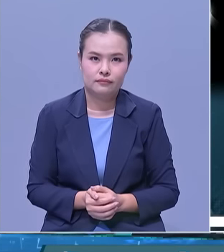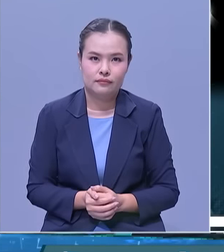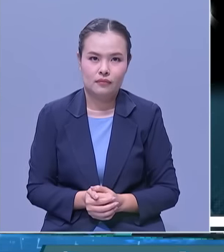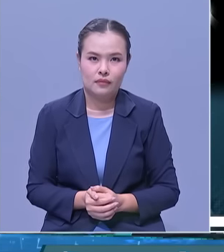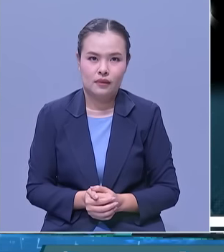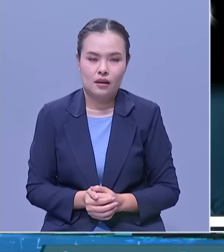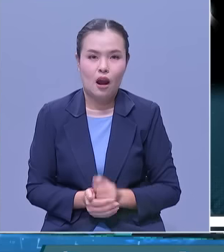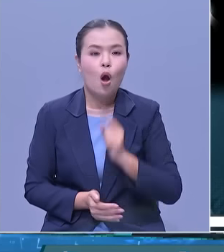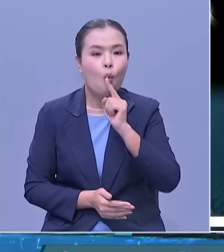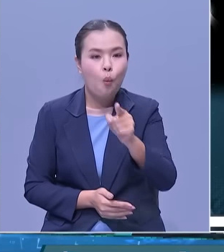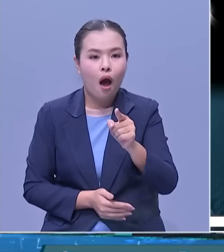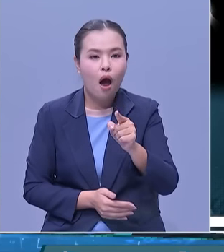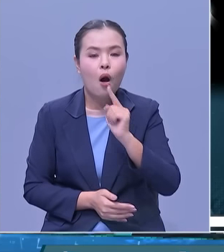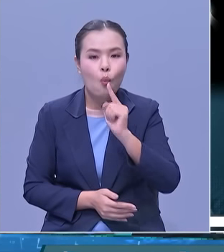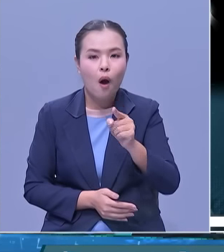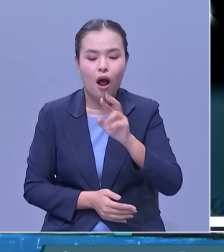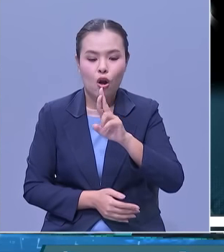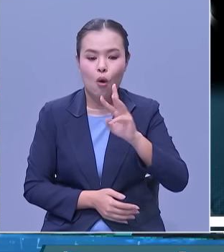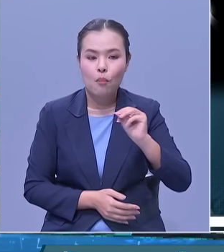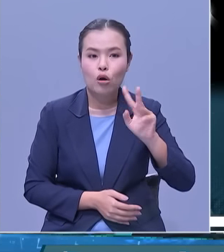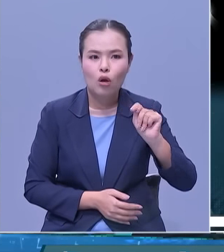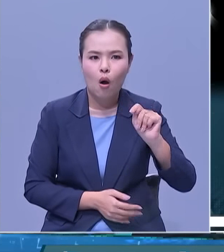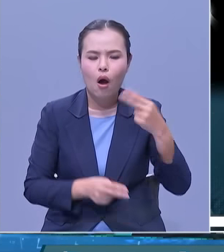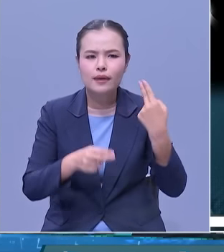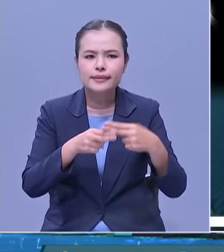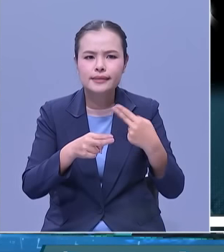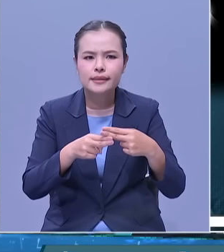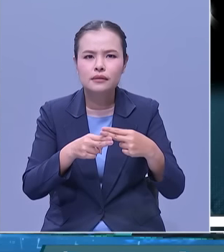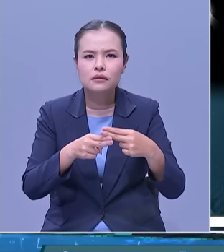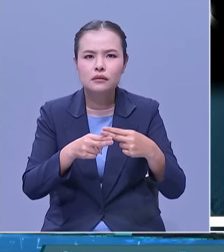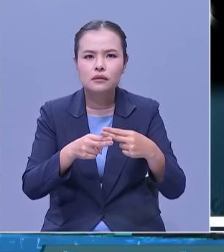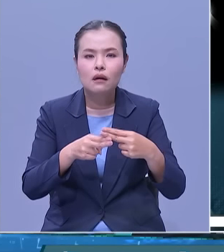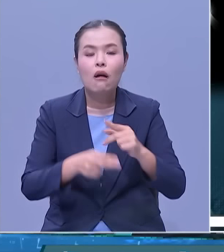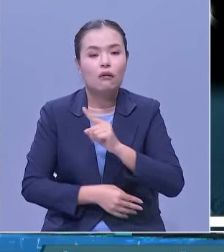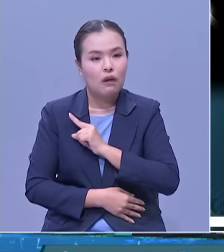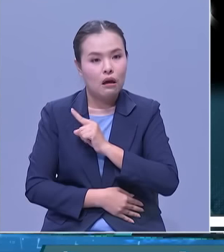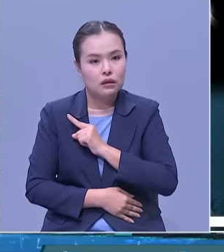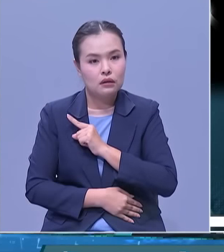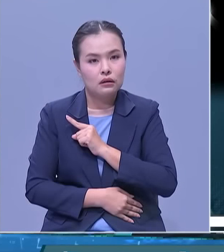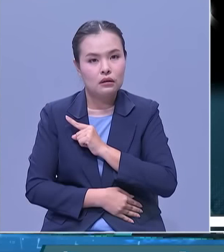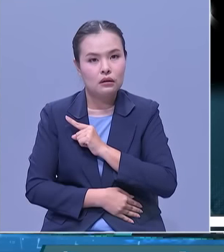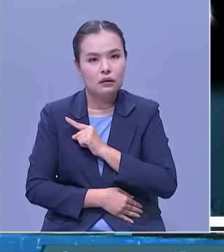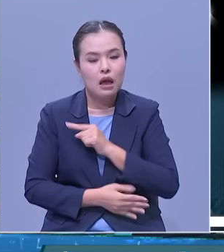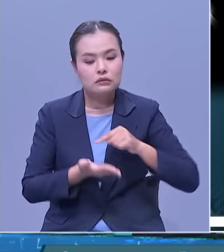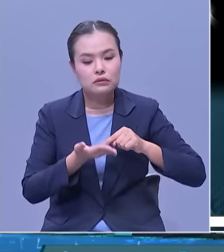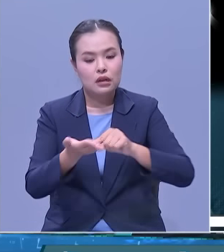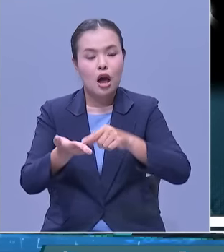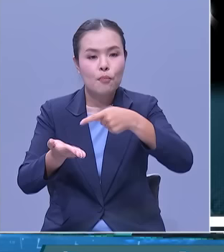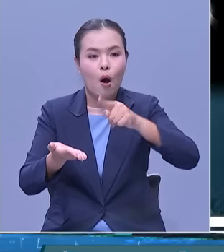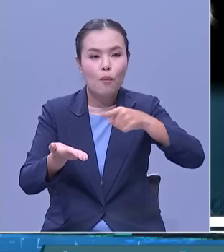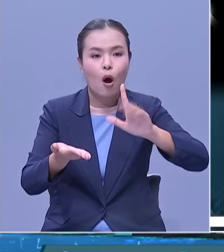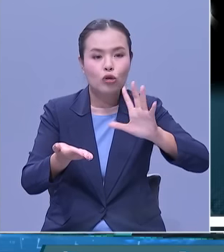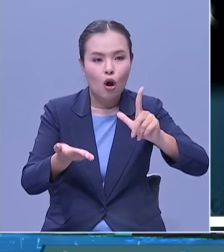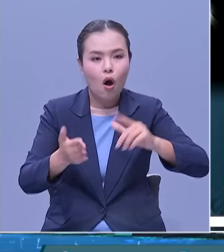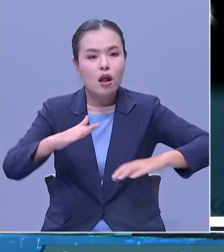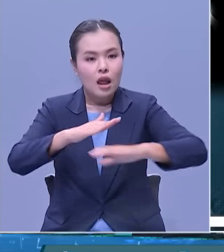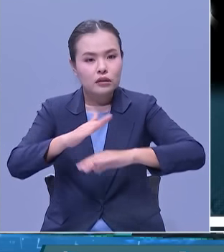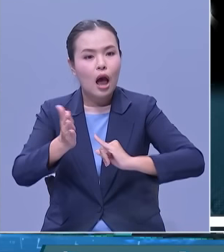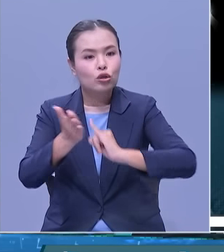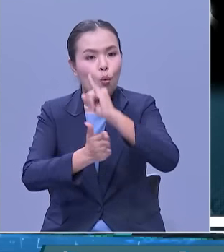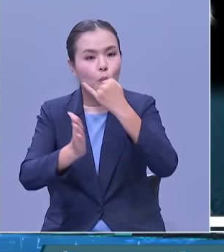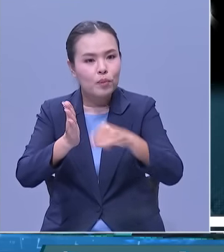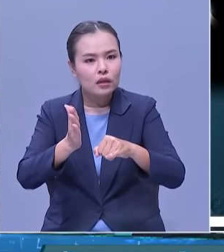วหาคนเป็นอดีตรัฐมนตรีเนี่ยคุณก็ต้องเป็นหน้าที่คุณรอบเรื่องไปที่ปปช.ถึงจะมีหลักฐานผิดไม่ถูกป